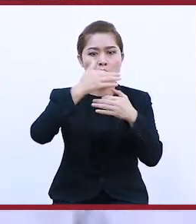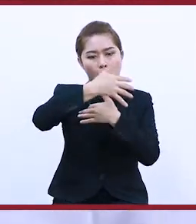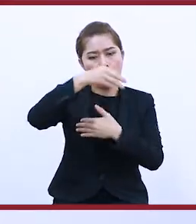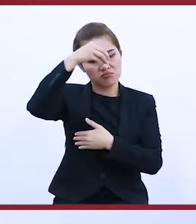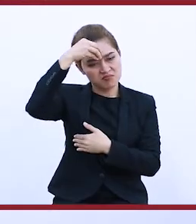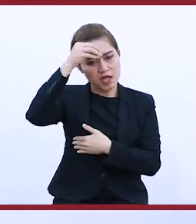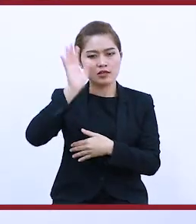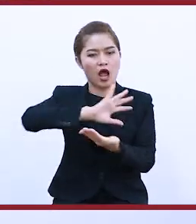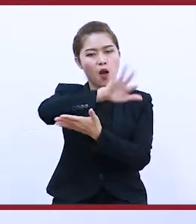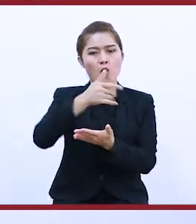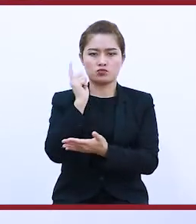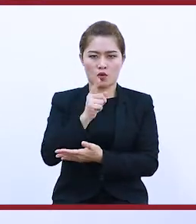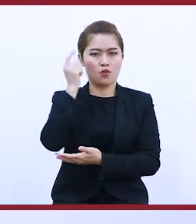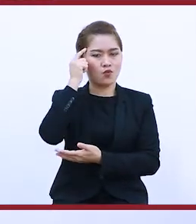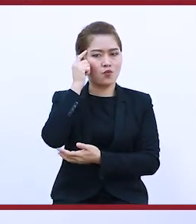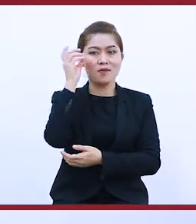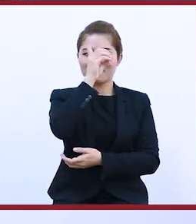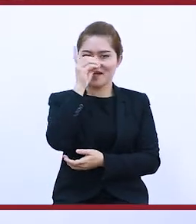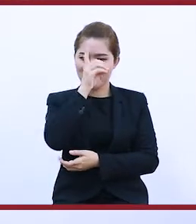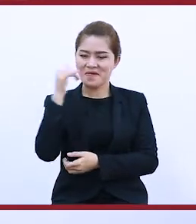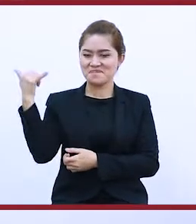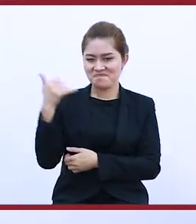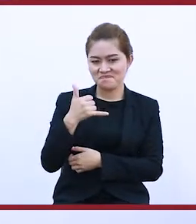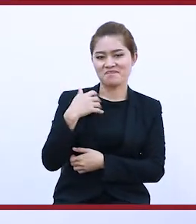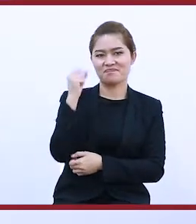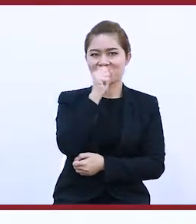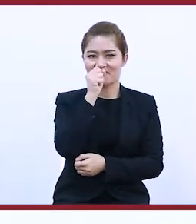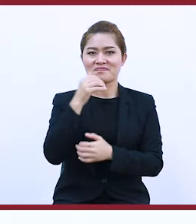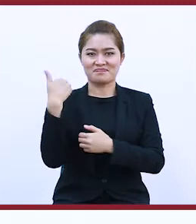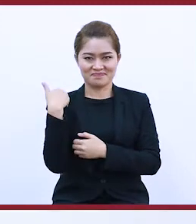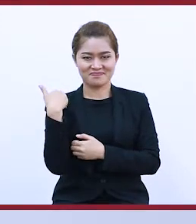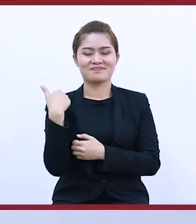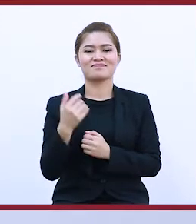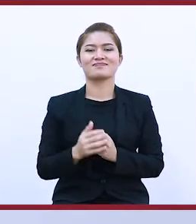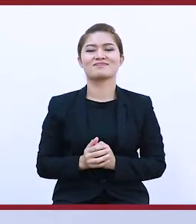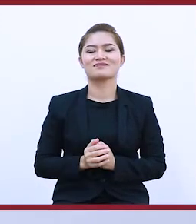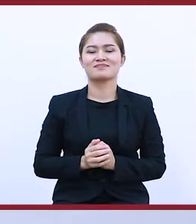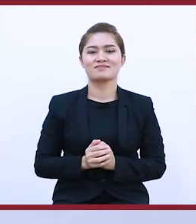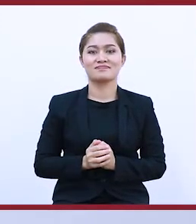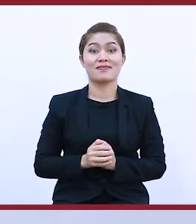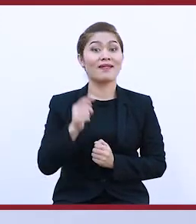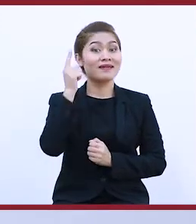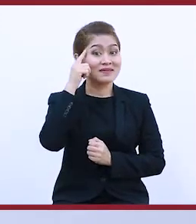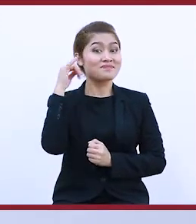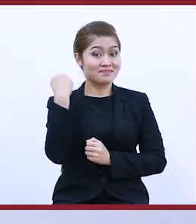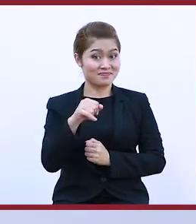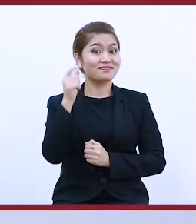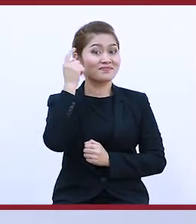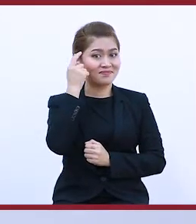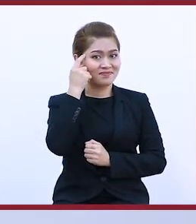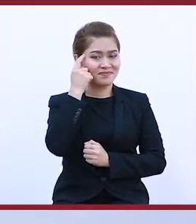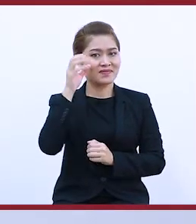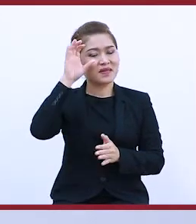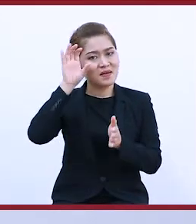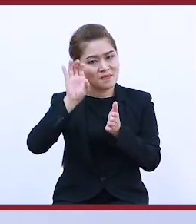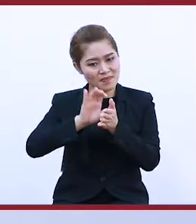ห้องเรียนทุกคนจะต้องรู้ว่ามีงานนี้แล้วทุกคนก็จะมางาน คิดอย่างนี้ผิดแล้วนะคะน้องๆการนำข้อ